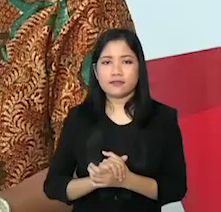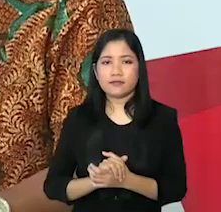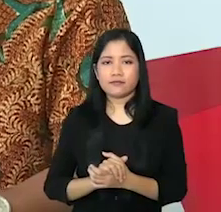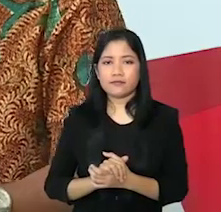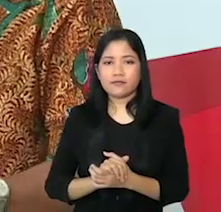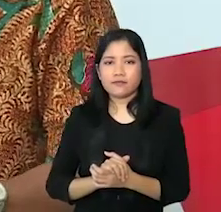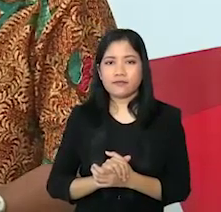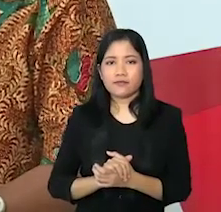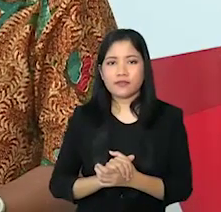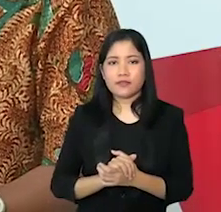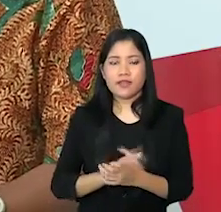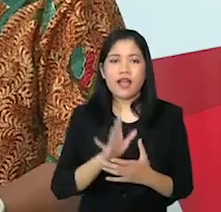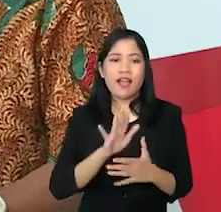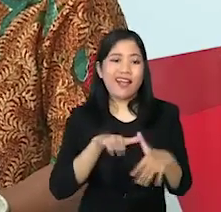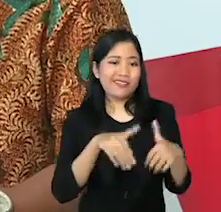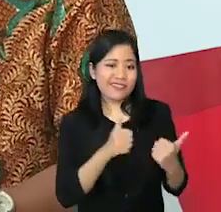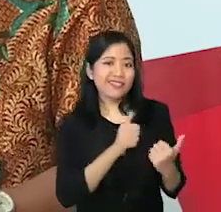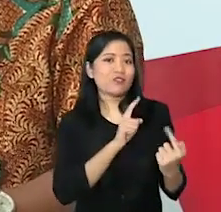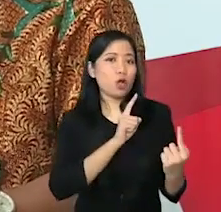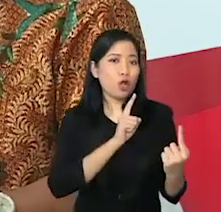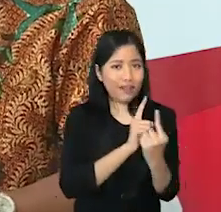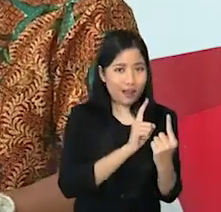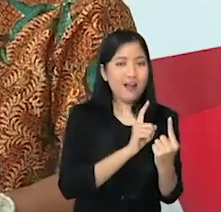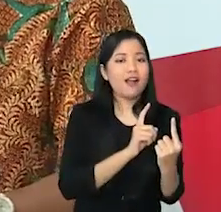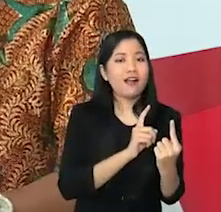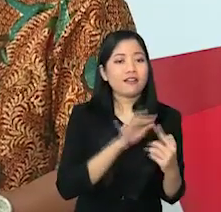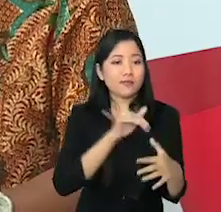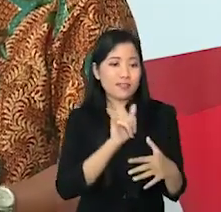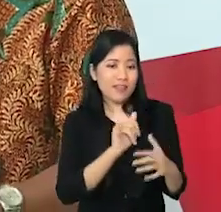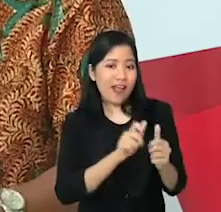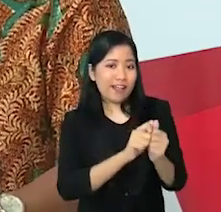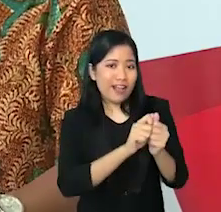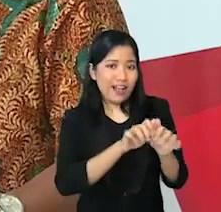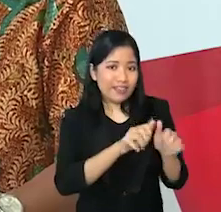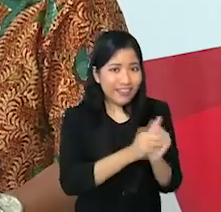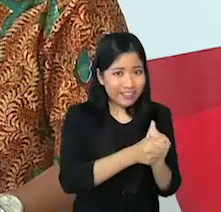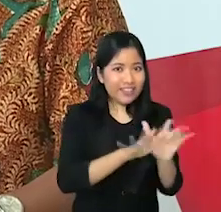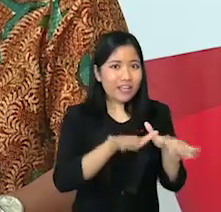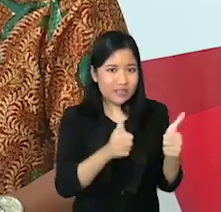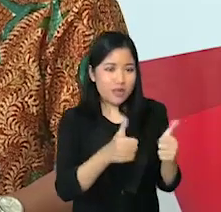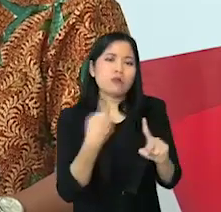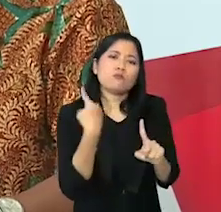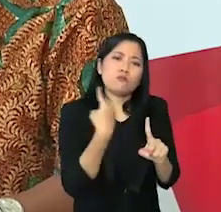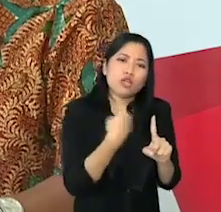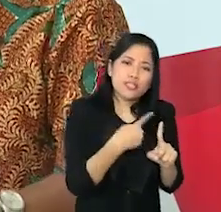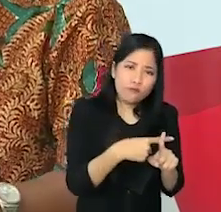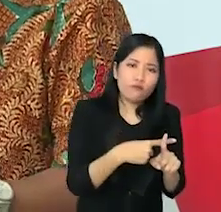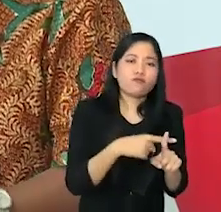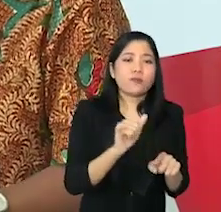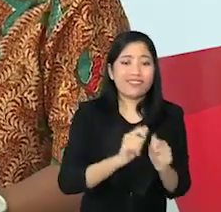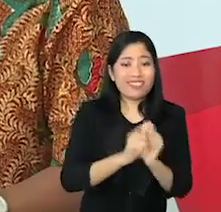hasil kontak pressing yang menunjukkan hasil tes positif dari